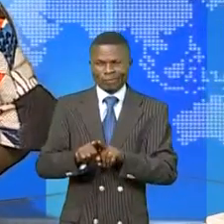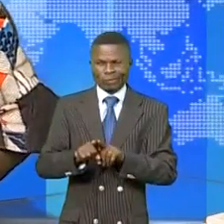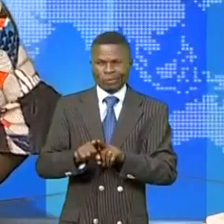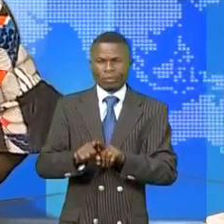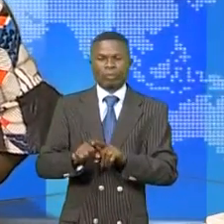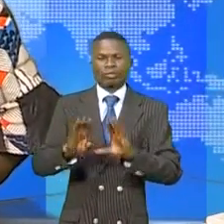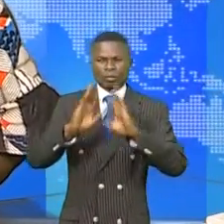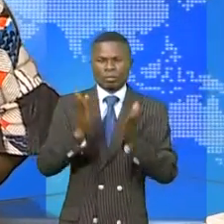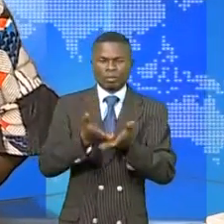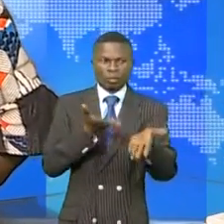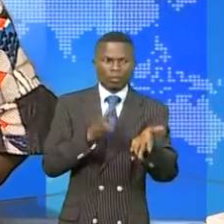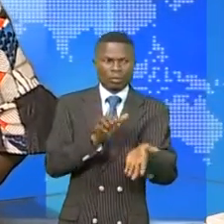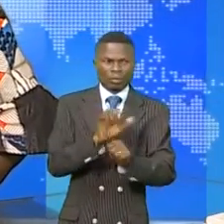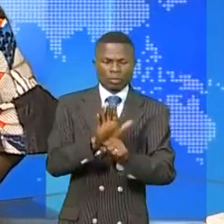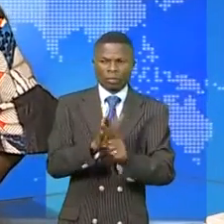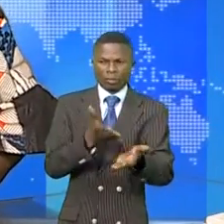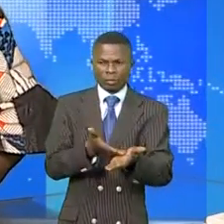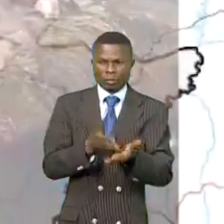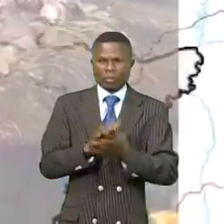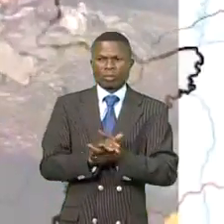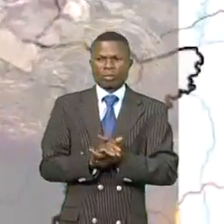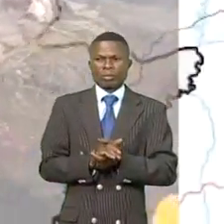ont été assistés.